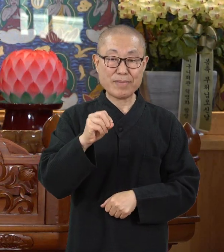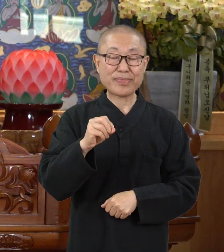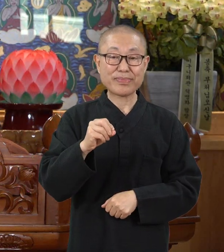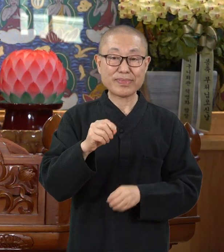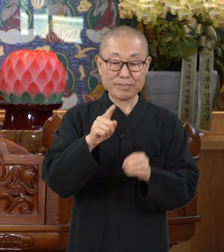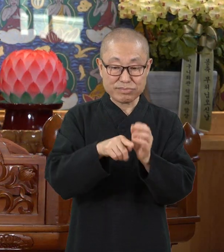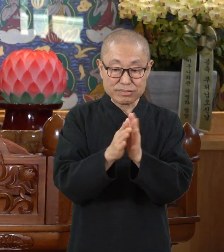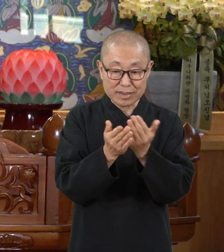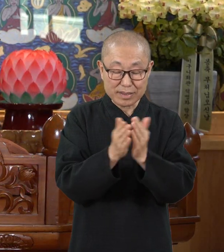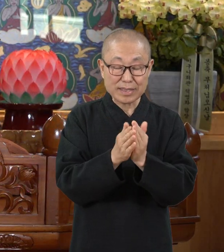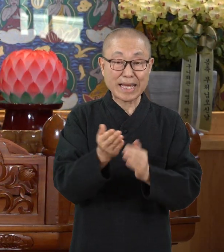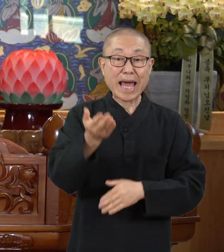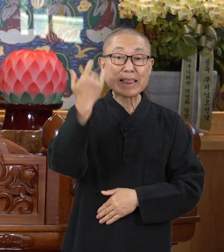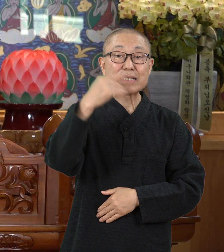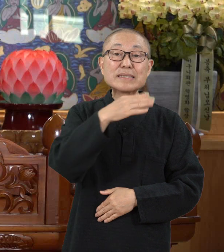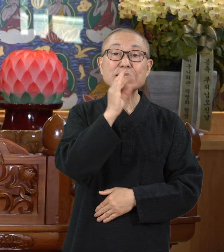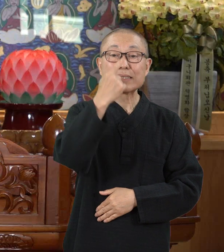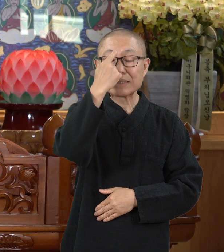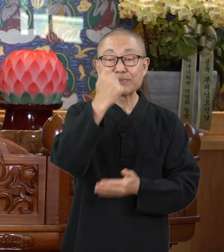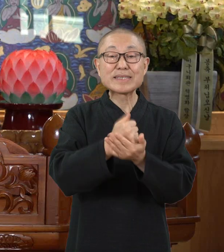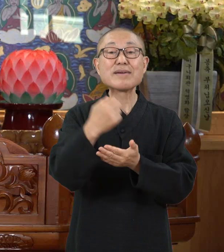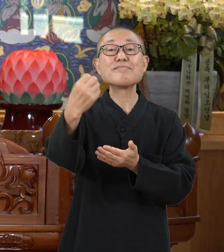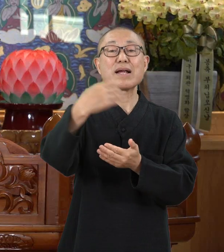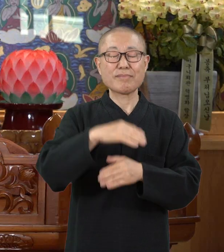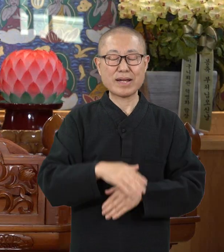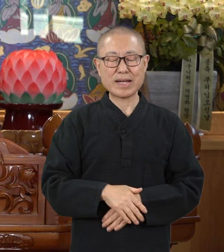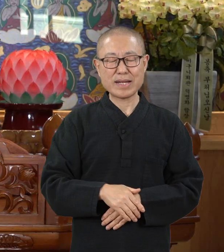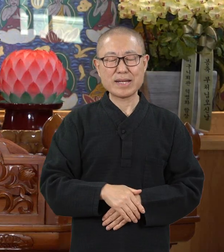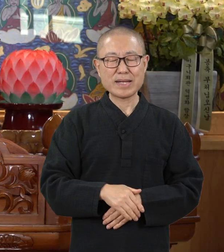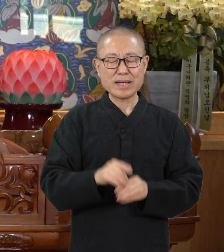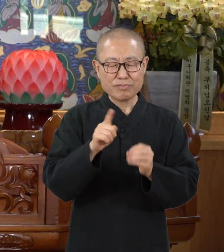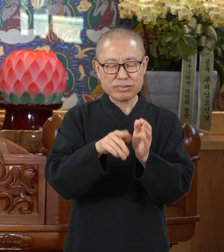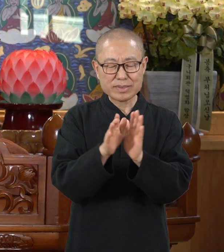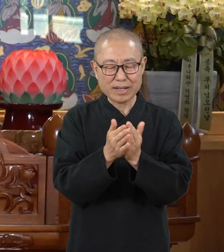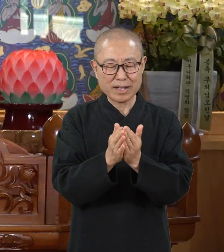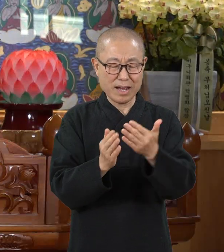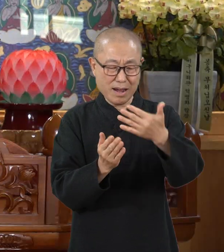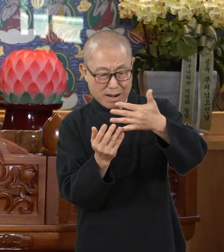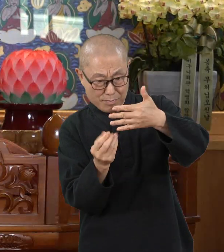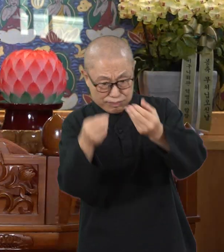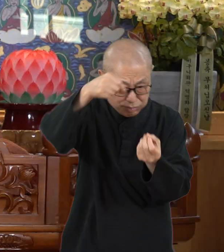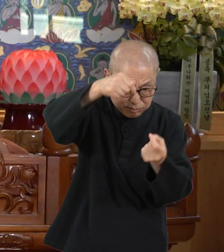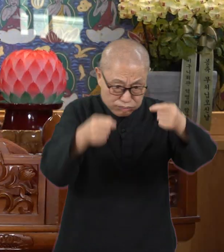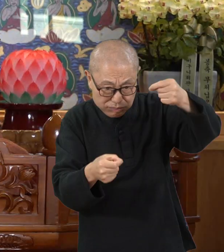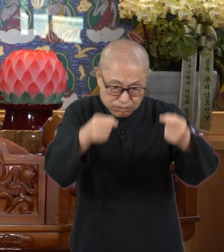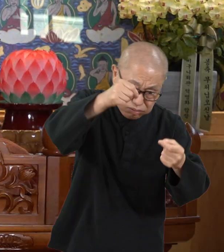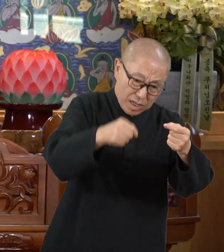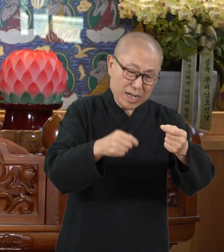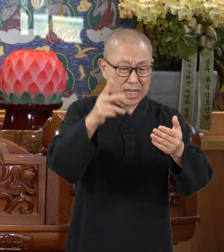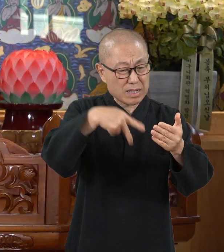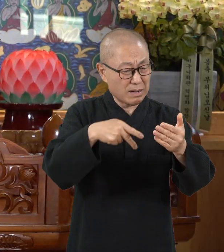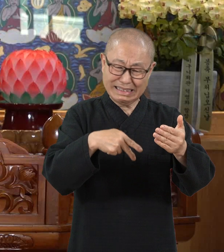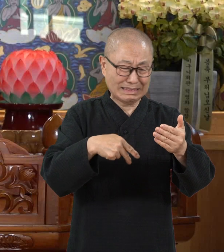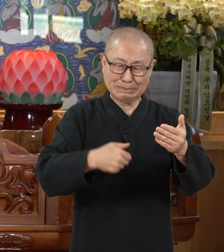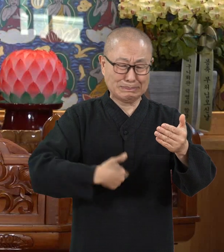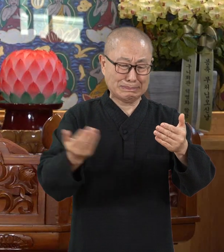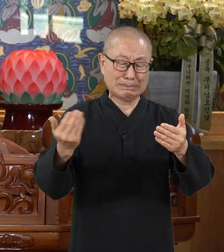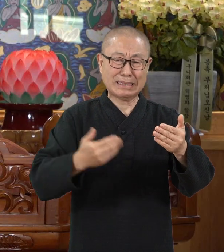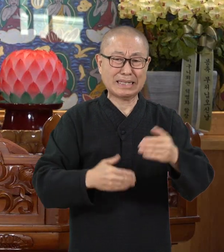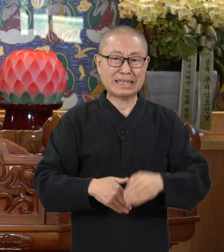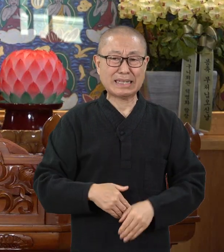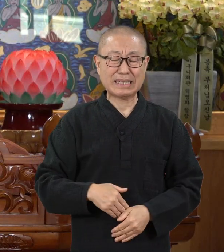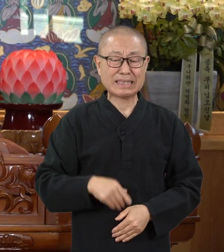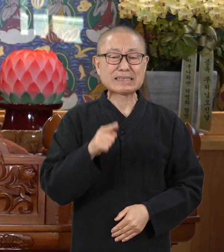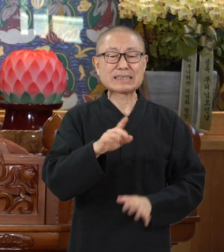팔만대장경을 아무리 옛날 노시님들이 그러셨어요. 팔만대장경을 가로로 세로로 읽어본들 뭐 하겠느냐.